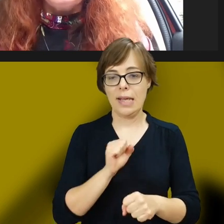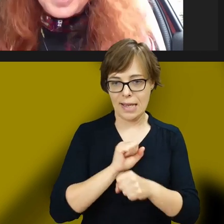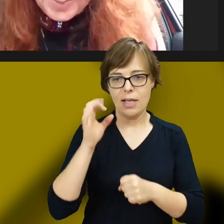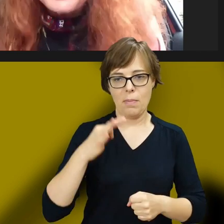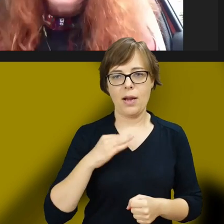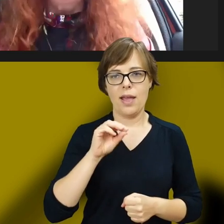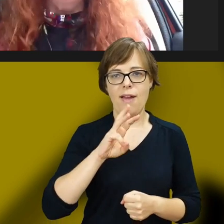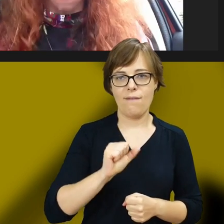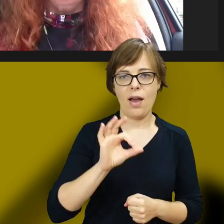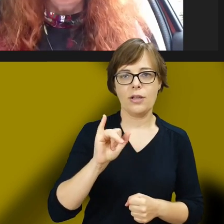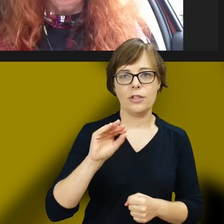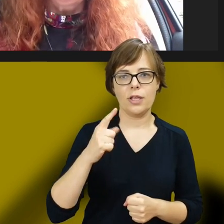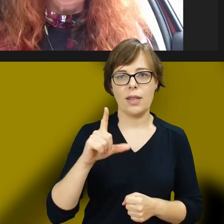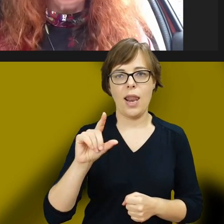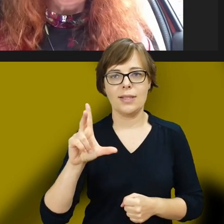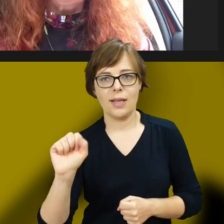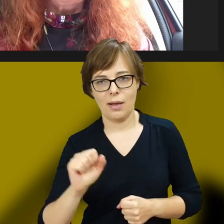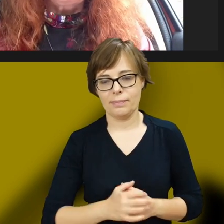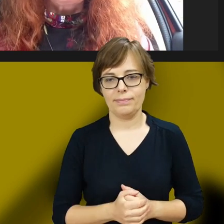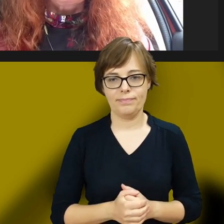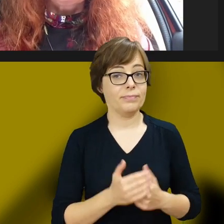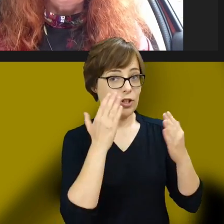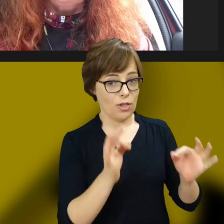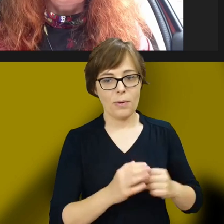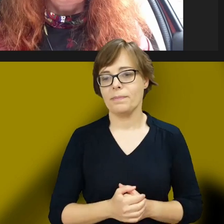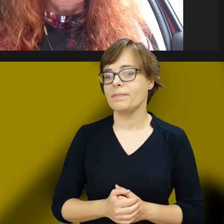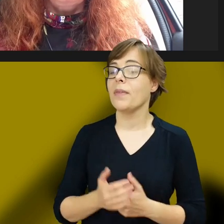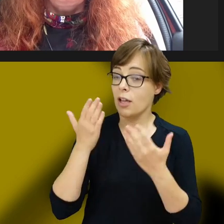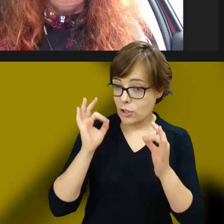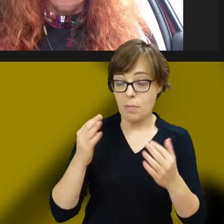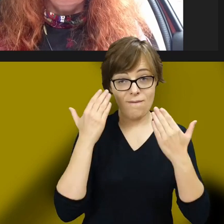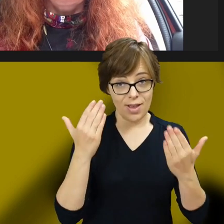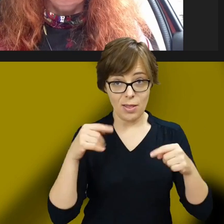Siedlecką i pozwalam. Dzień dobry. Dzień dobry. Witam serdecznie z Wrocławia i